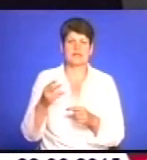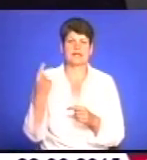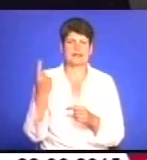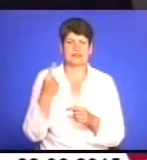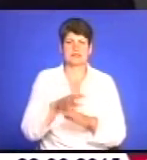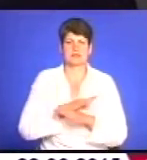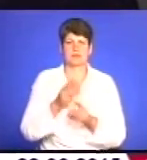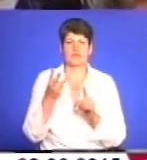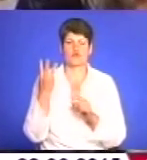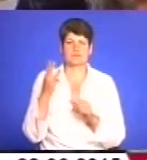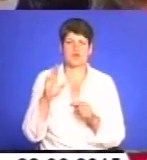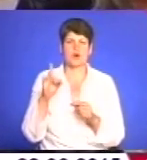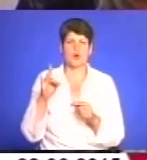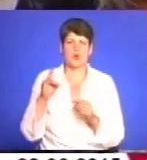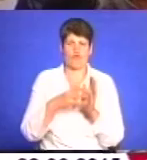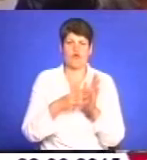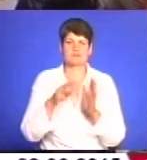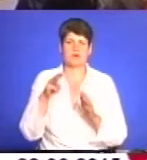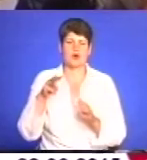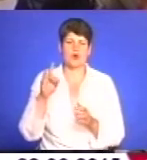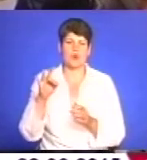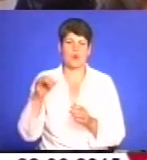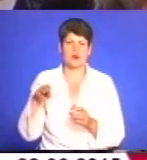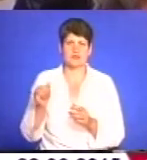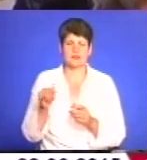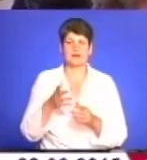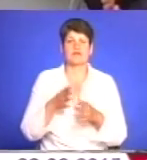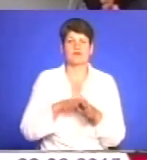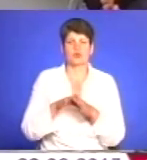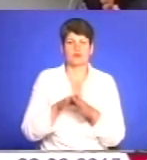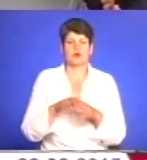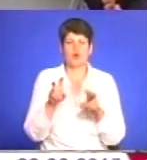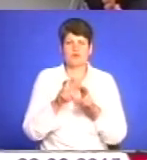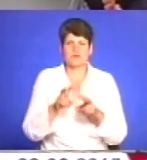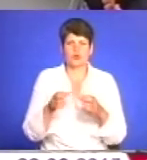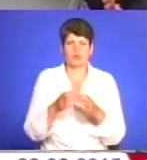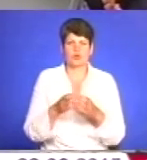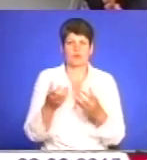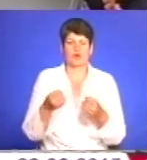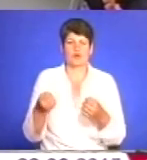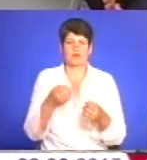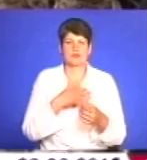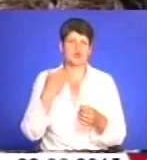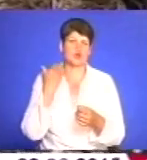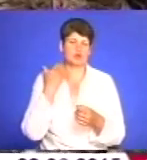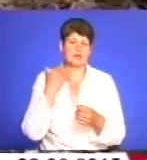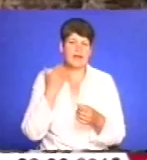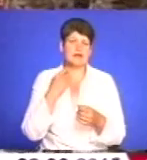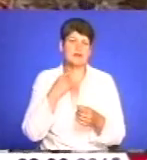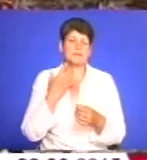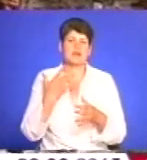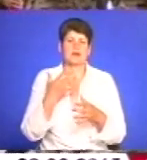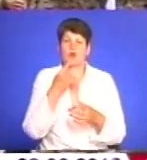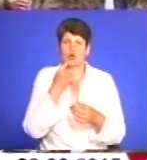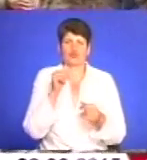роті. 15 червня Віктор виконував бойове завдання у складі розвідгрупи. Отримав уламкове поранення сонної артерії. Кровотечу зупинити